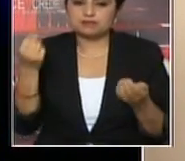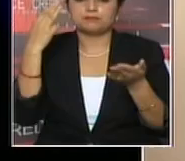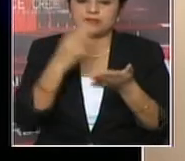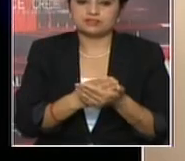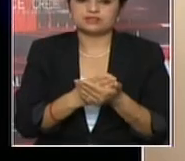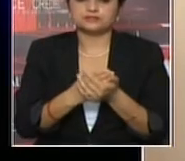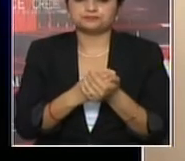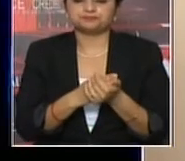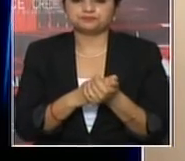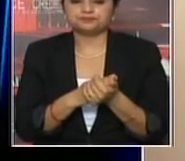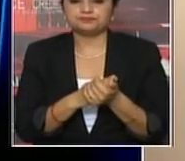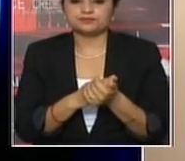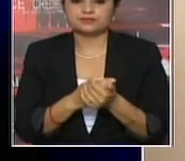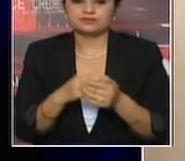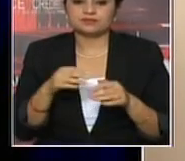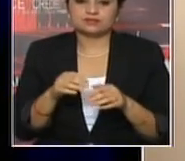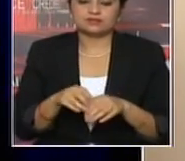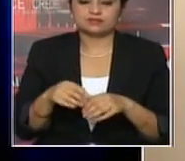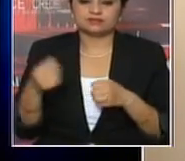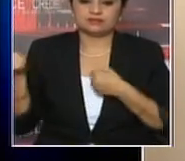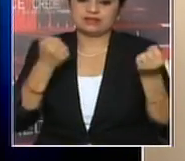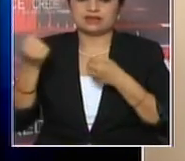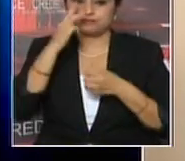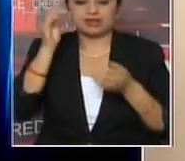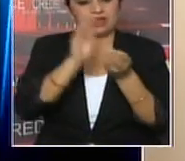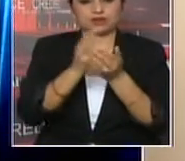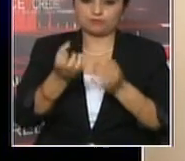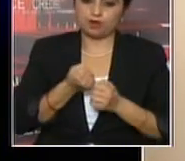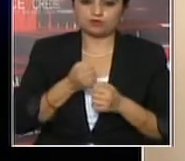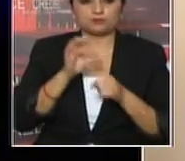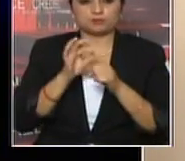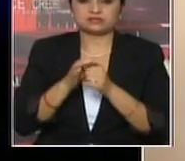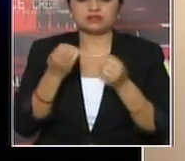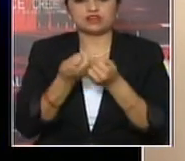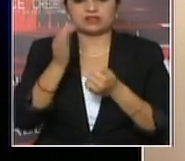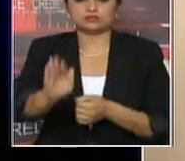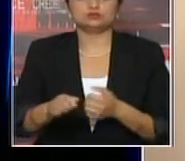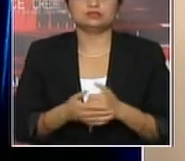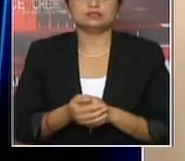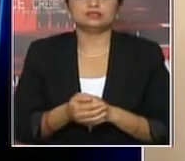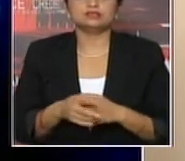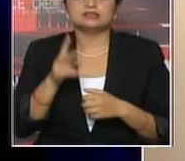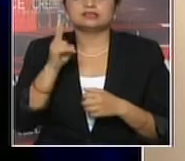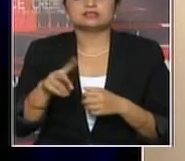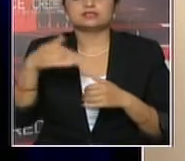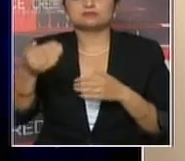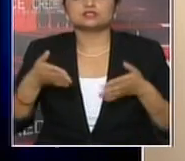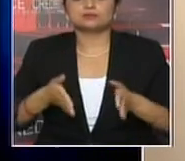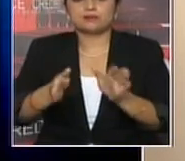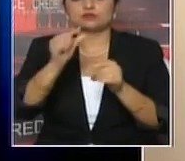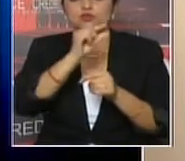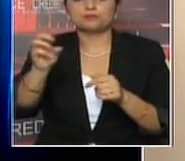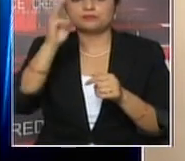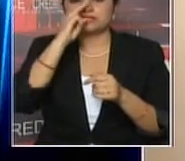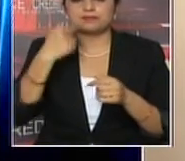मात्र सार्वजनिक सवारीमा प्रयोग उहाँहरूले राख्न पाउने गरी हामीले व्यवस्थापन गरेका छौँ। त्यस पछाडि बाटोको विषयमा